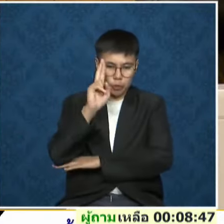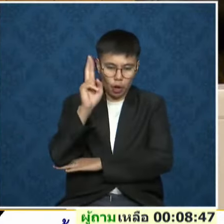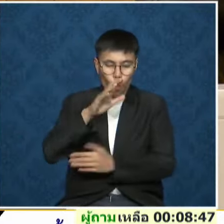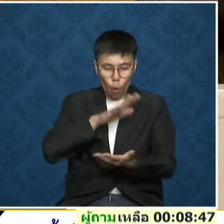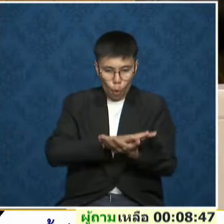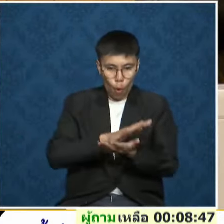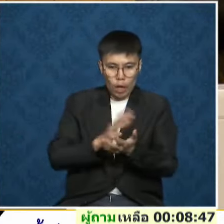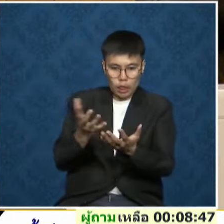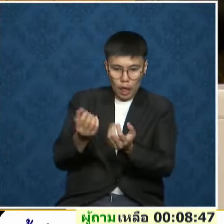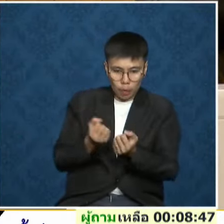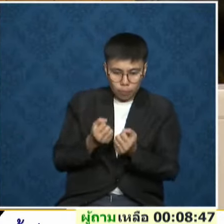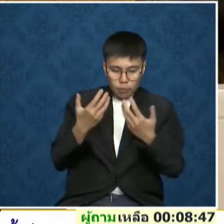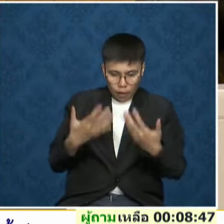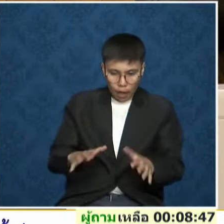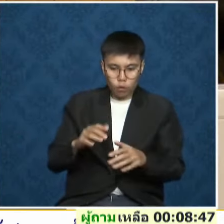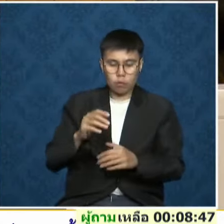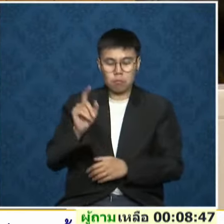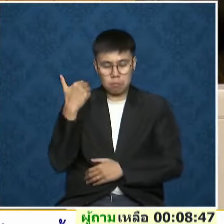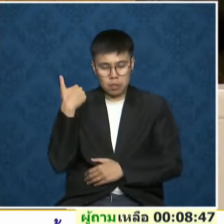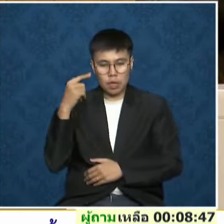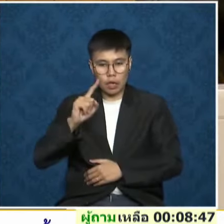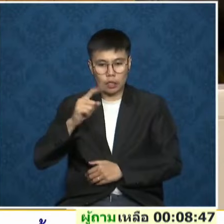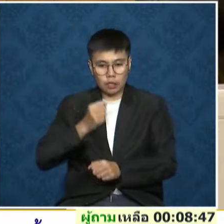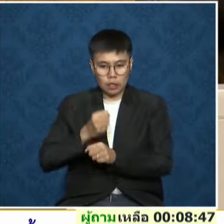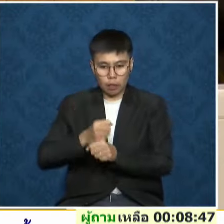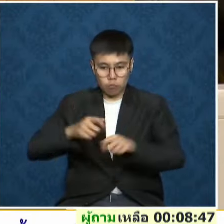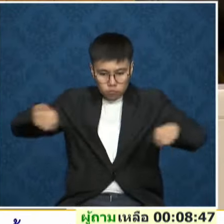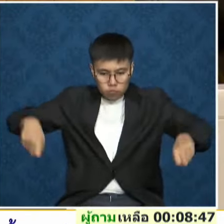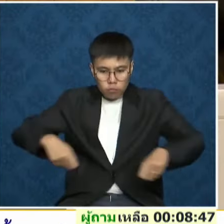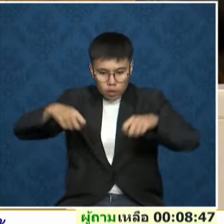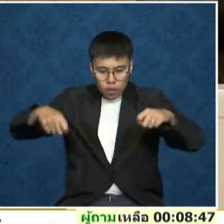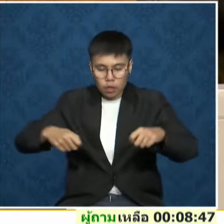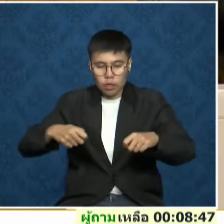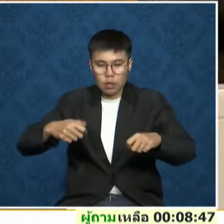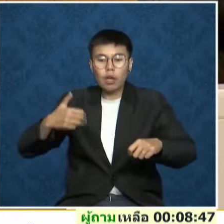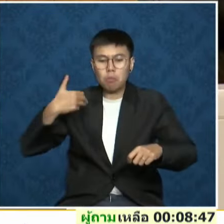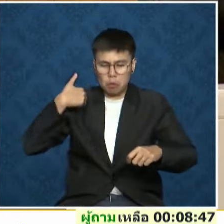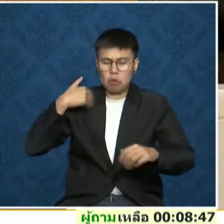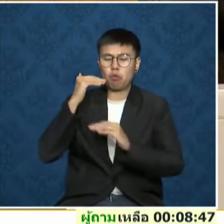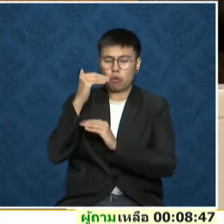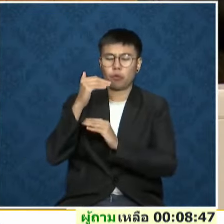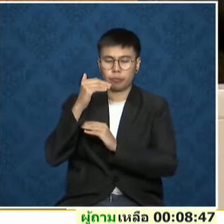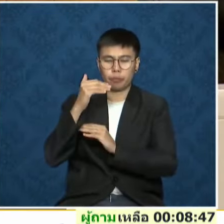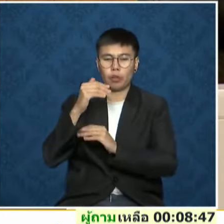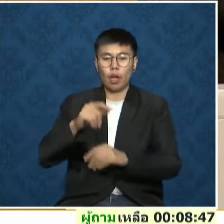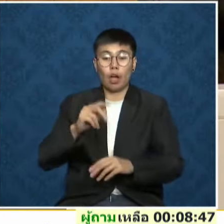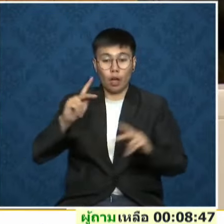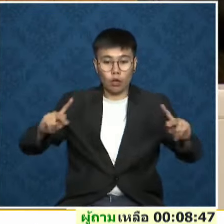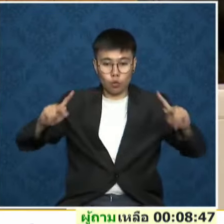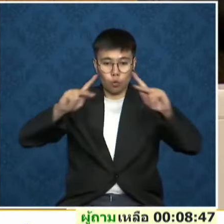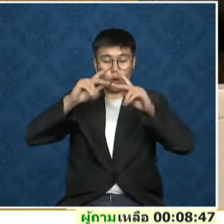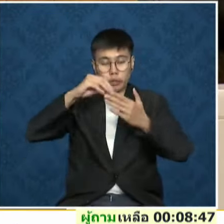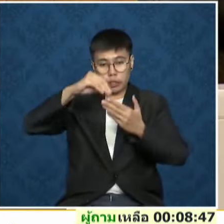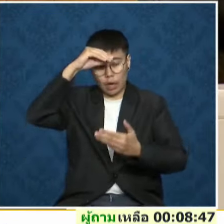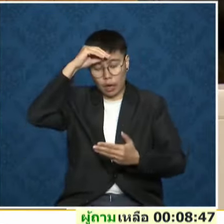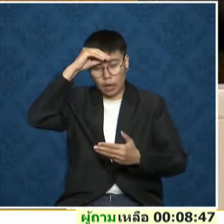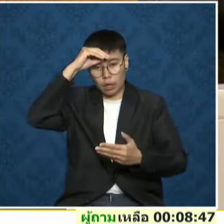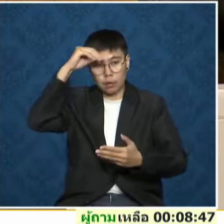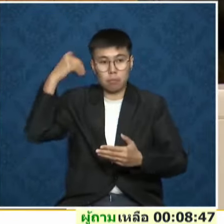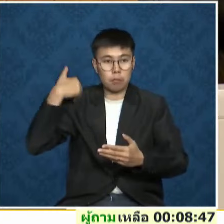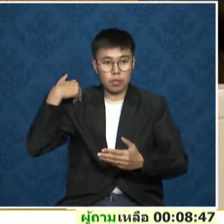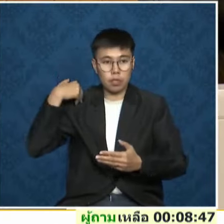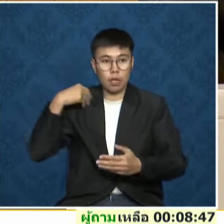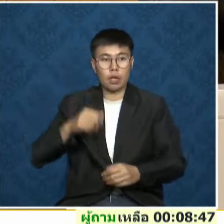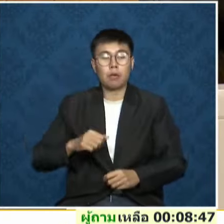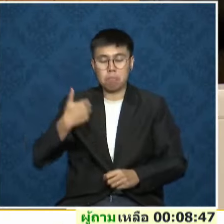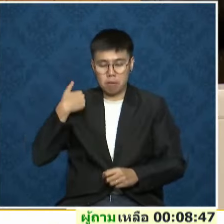งเรียนได้รับการจัดสรรไปนั้นการประกอบอาหารเนี่ยก็มีข้อจำกัดเพราะฉะนั้นกระทรวงก็เลยออกเป็นชื่อว่า